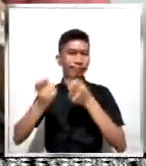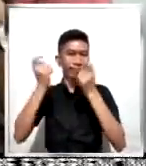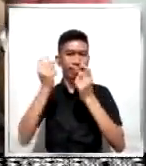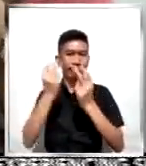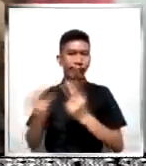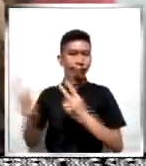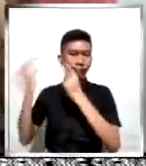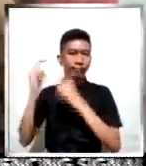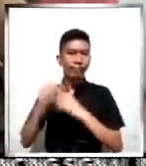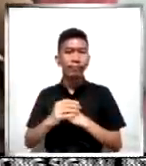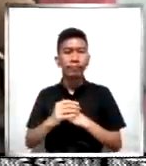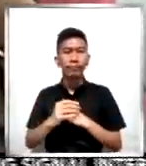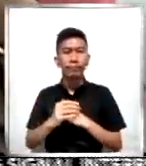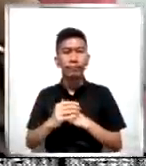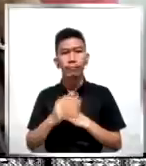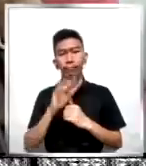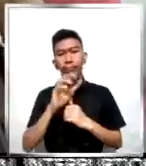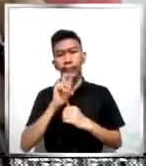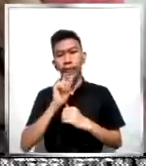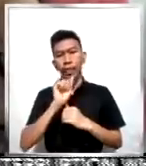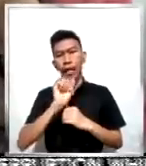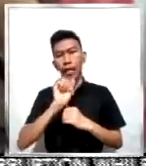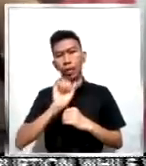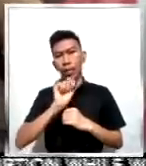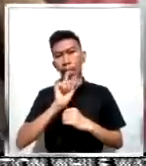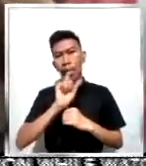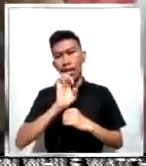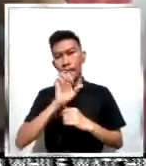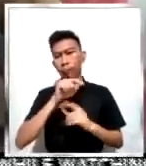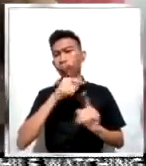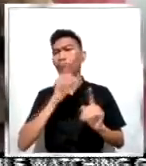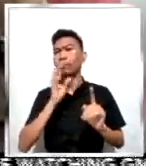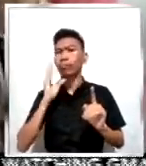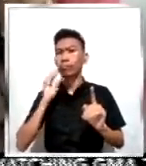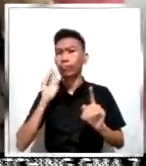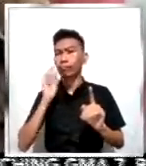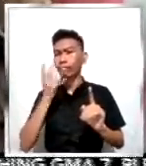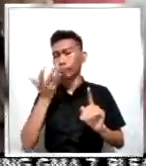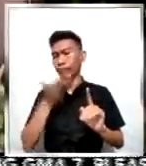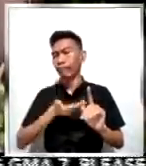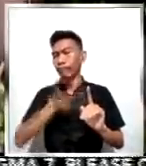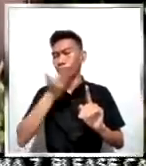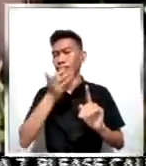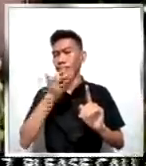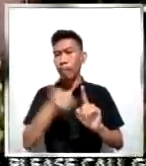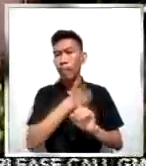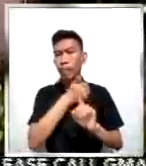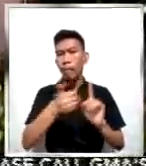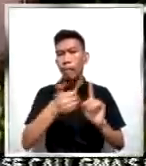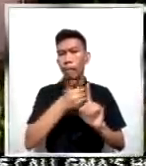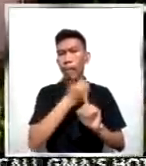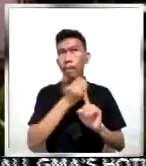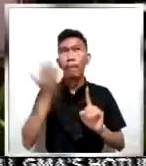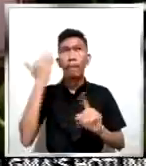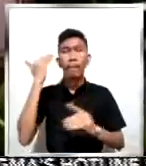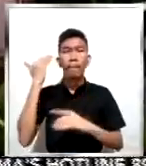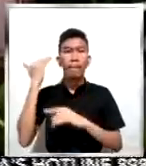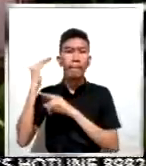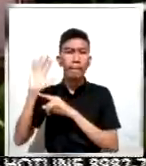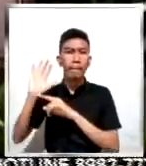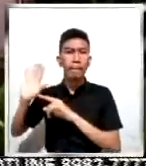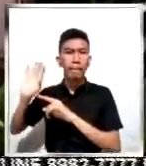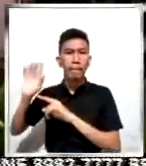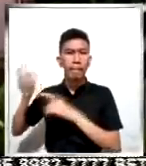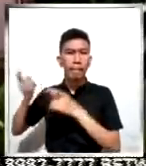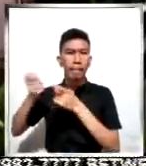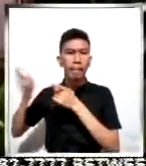na isa sa libu-libong naging biktima ng human rights violations noong diktadoryang Marcos, lantarang kabastusan ang pagdedeklara